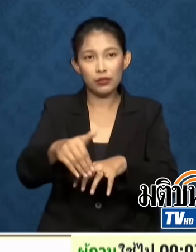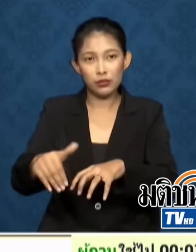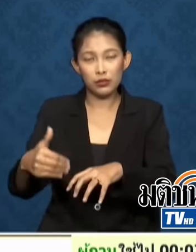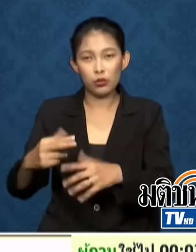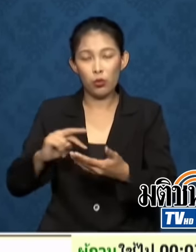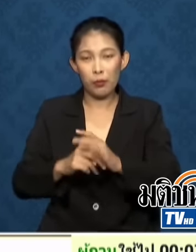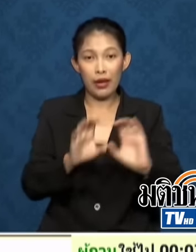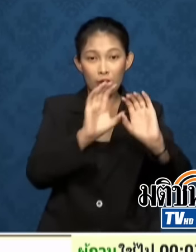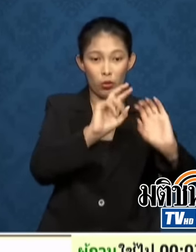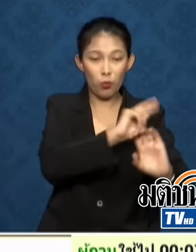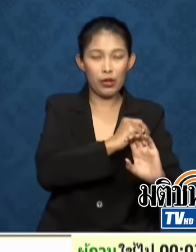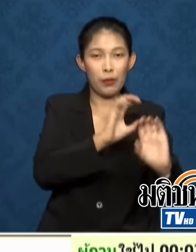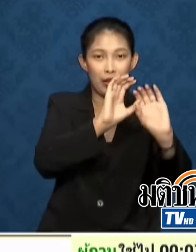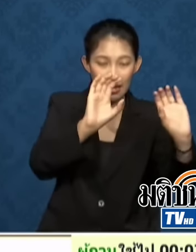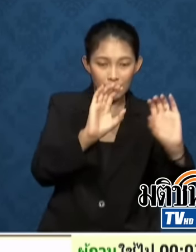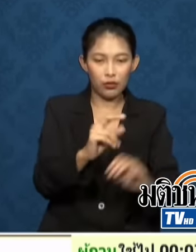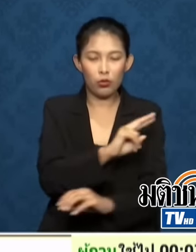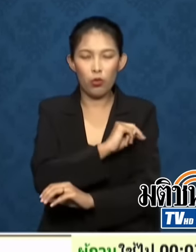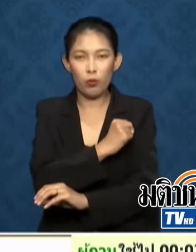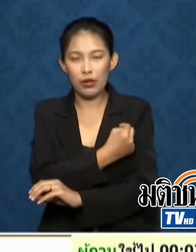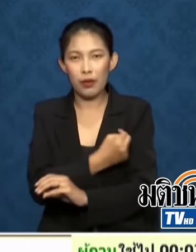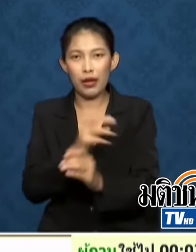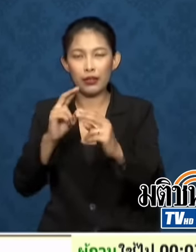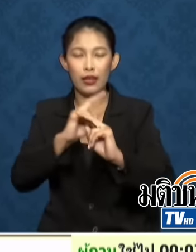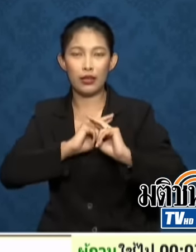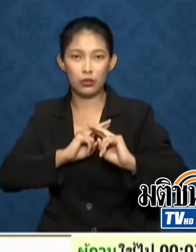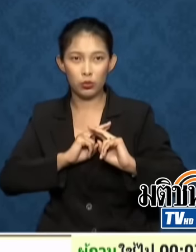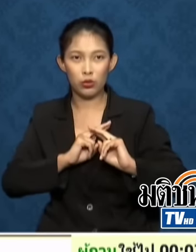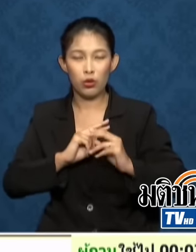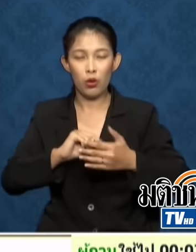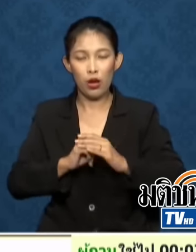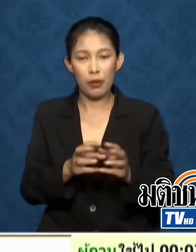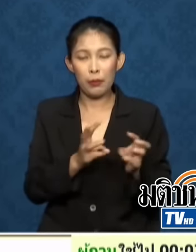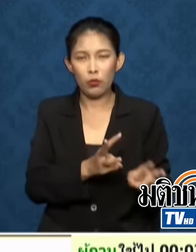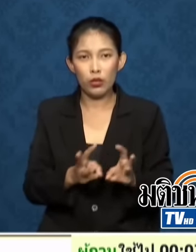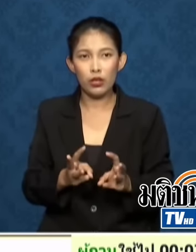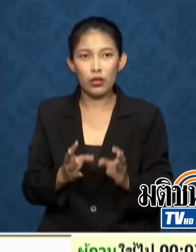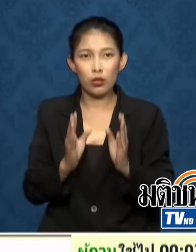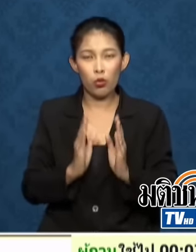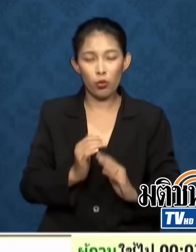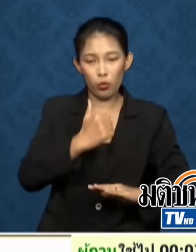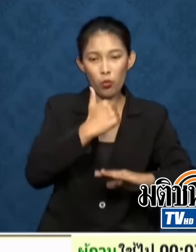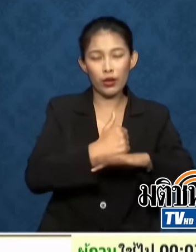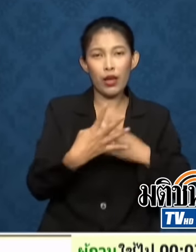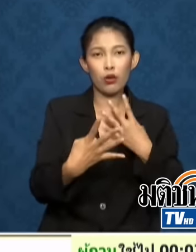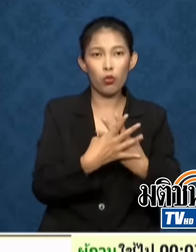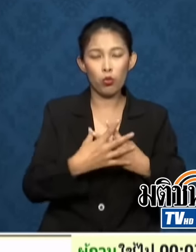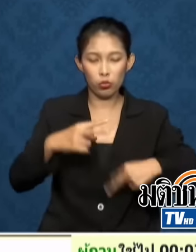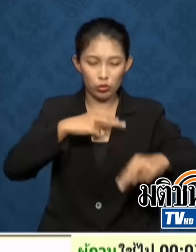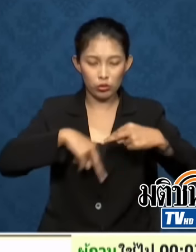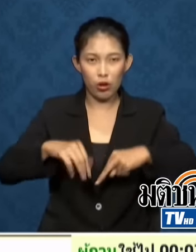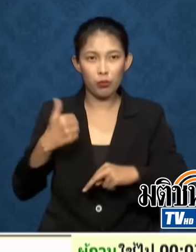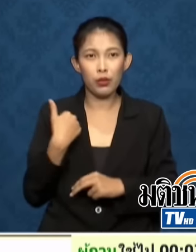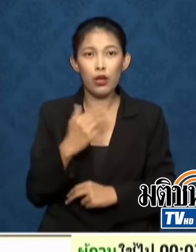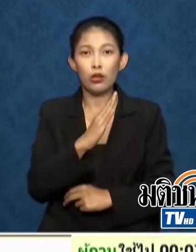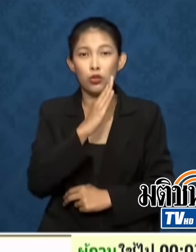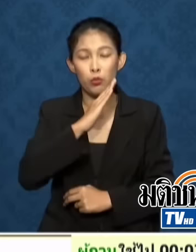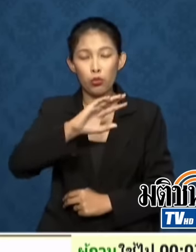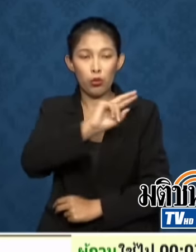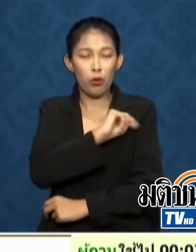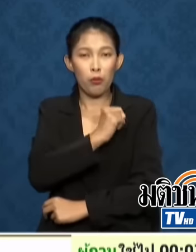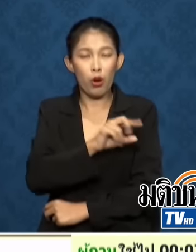รัฐและโรงพยาบาลของเอกชนเป็นหลักการที่ผู้บัญชาการเรือนจำผมมาเช็คถึงวันนี้ถ้าหมอบอกให้